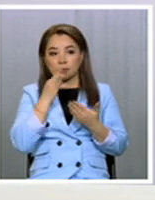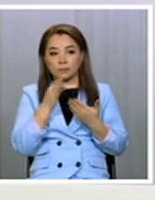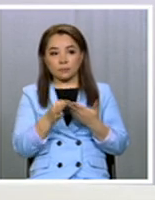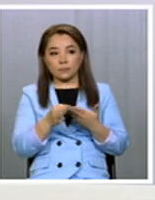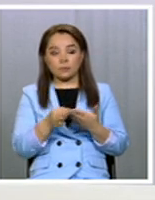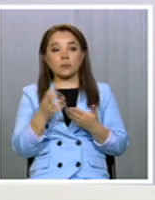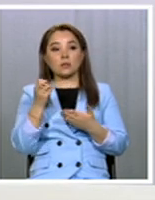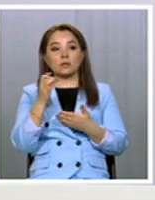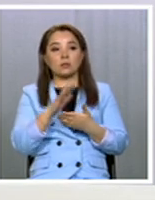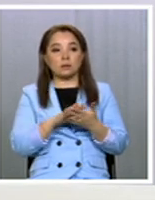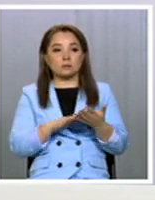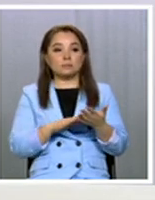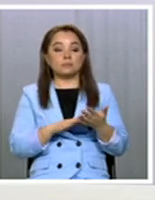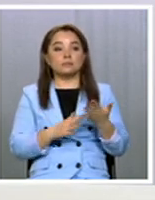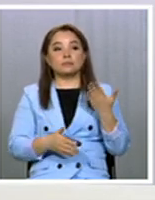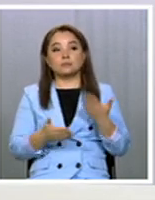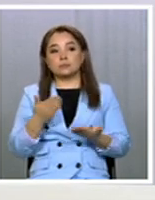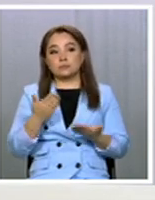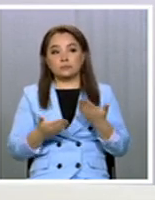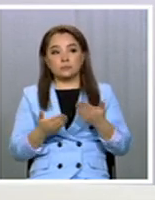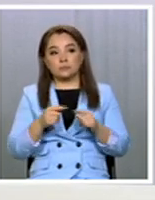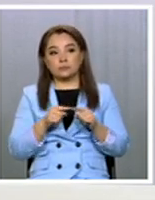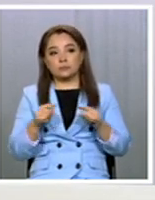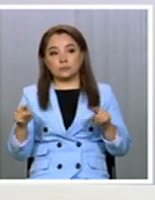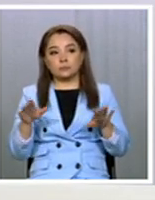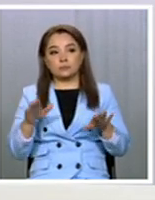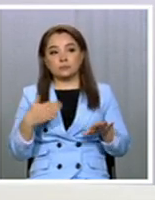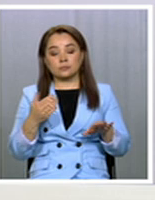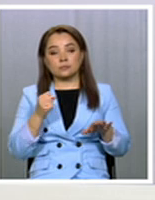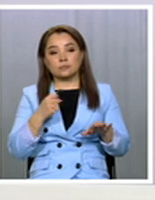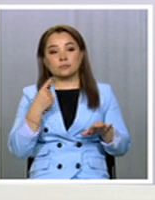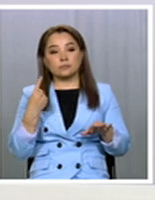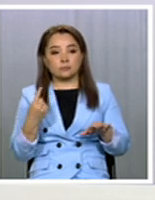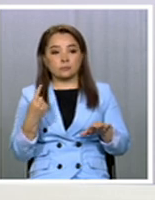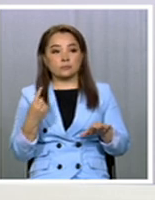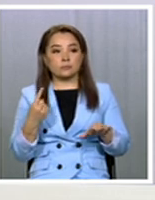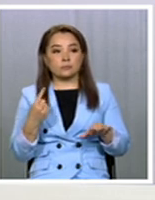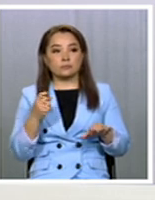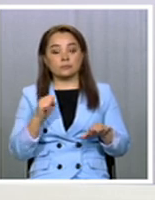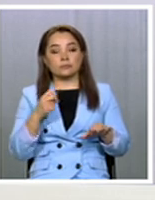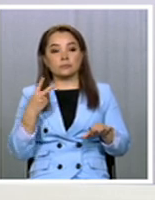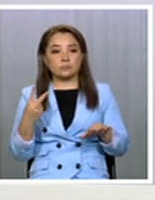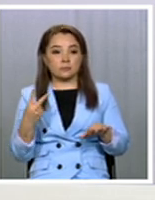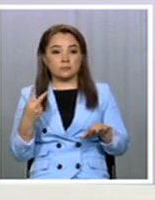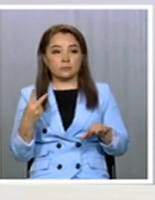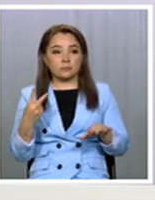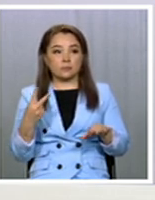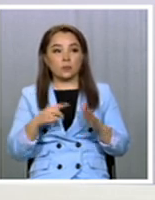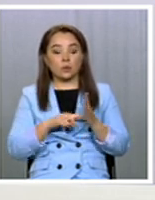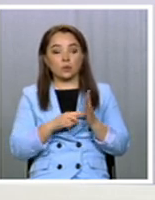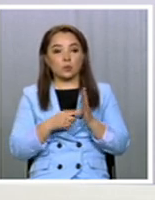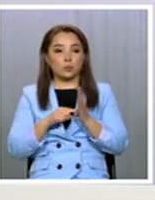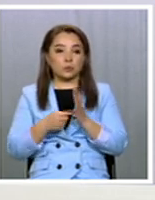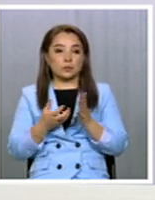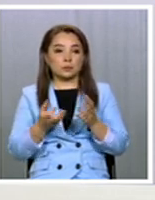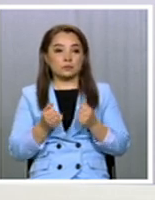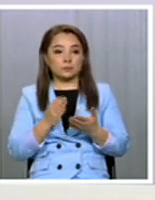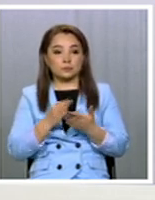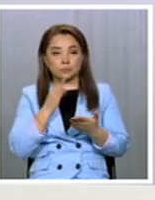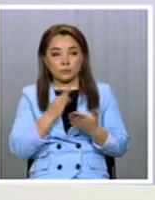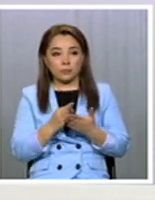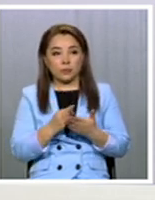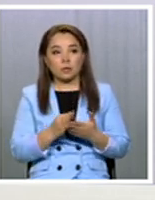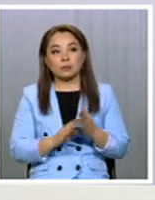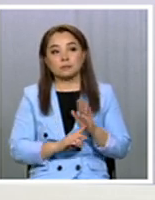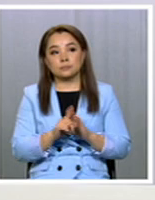Ары қарай, егер координаттық түзудің бойынан А1 және А2 нүктелерін алатын болсақ, әуелі